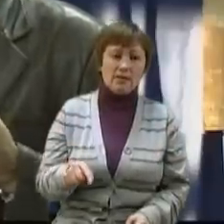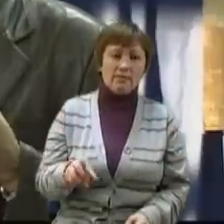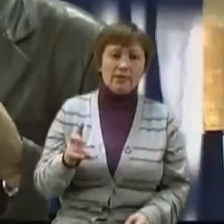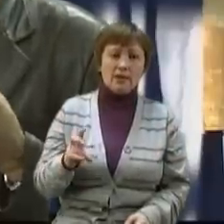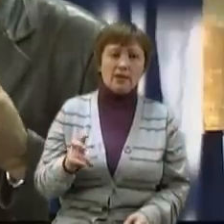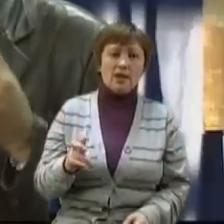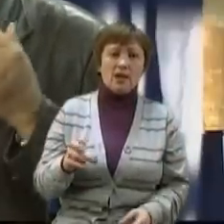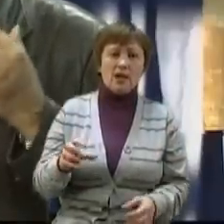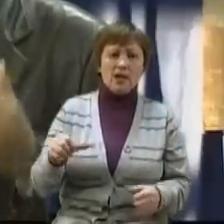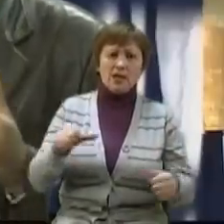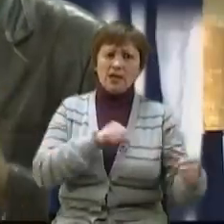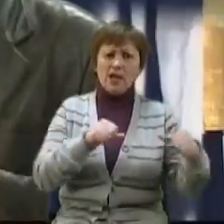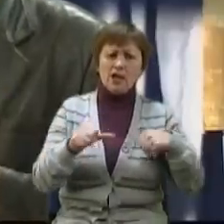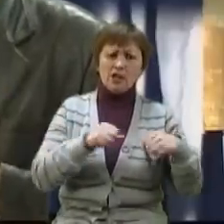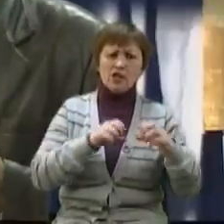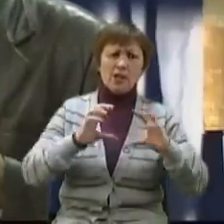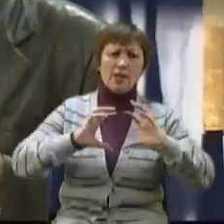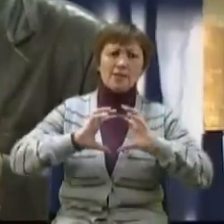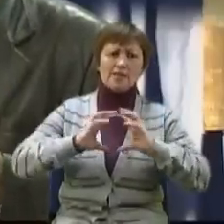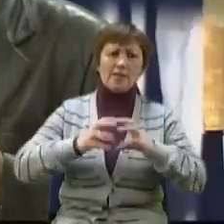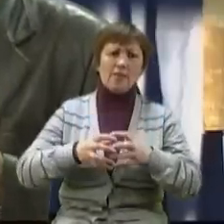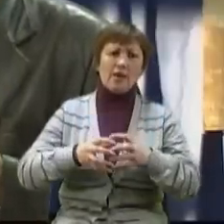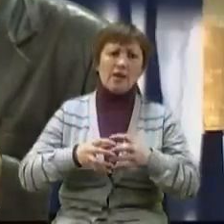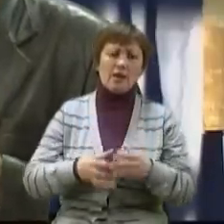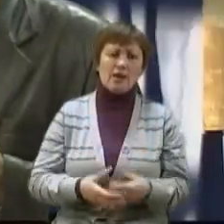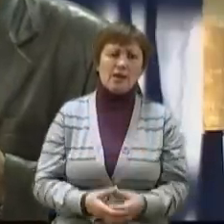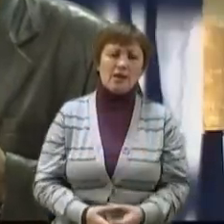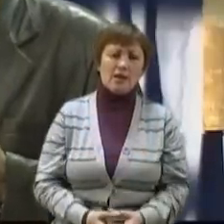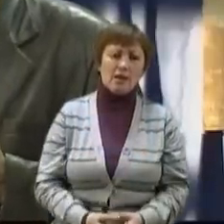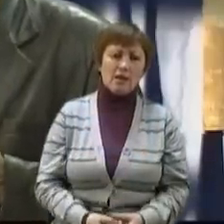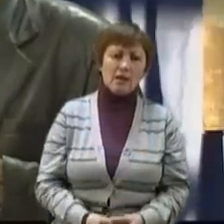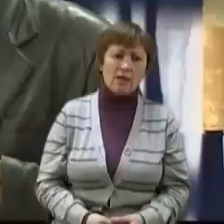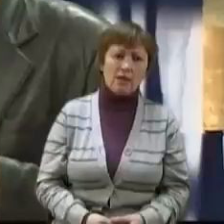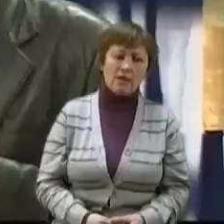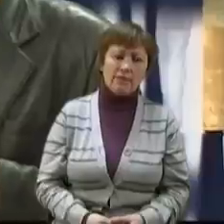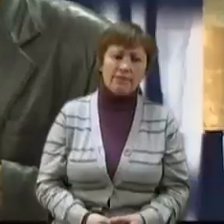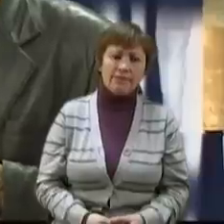здесь, на грешной земле.